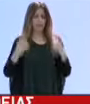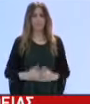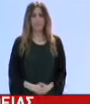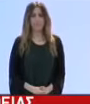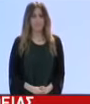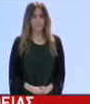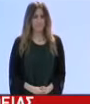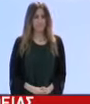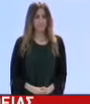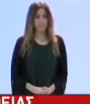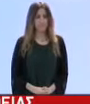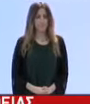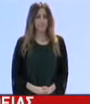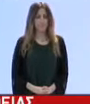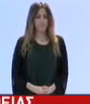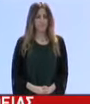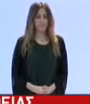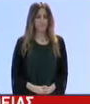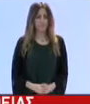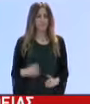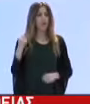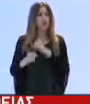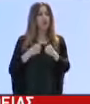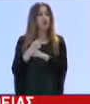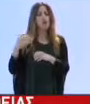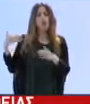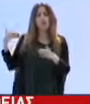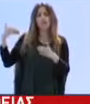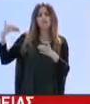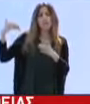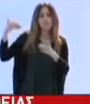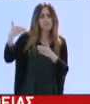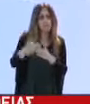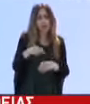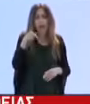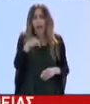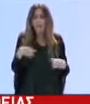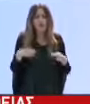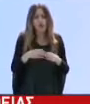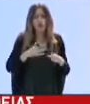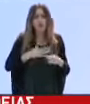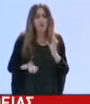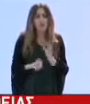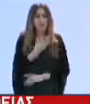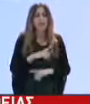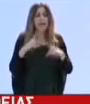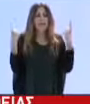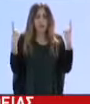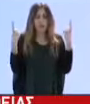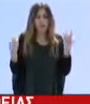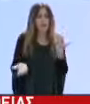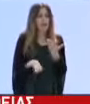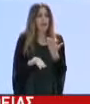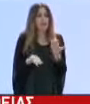Και τις δεκαετίες που ακολούθησαν αυτή η παράταξη είχε καθοριστική συμβολή στην πορεία αυτού του